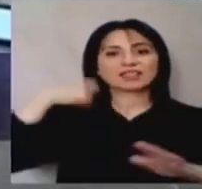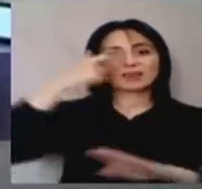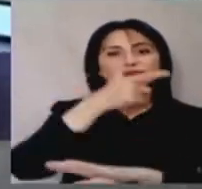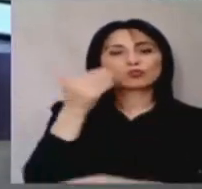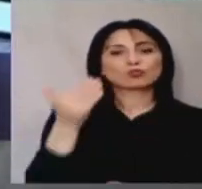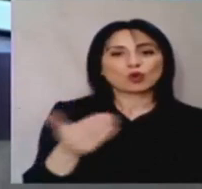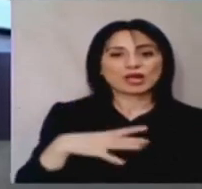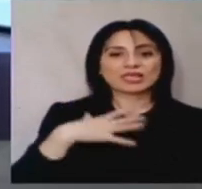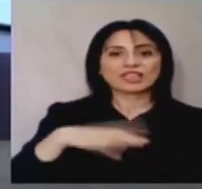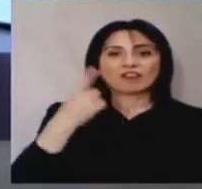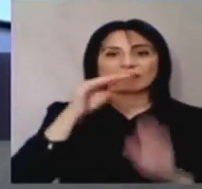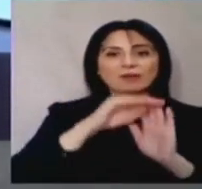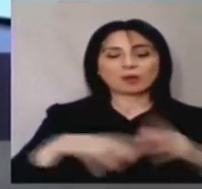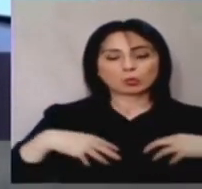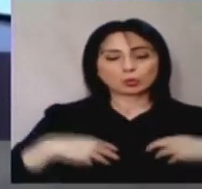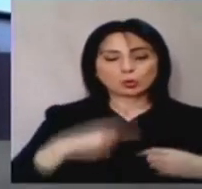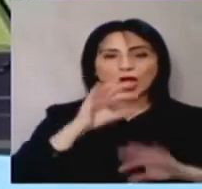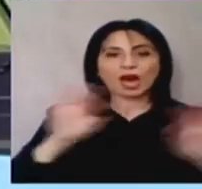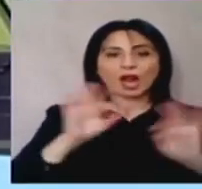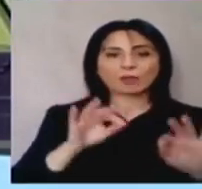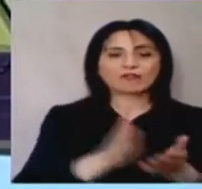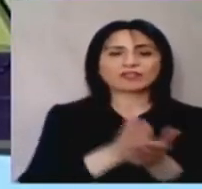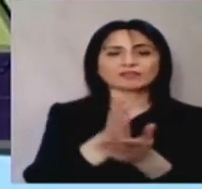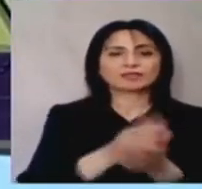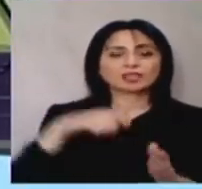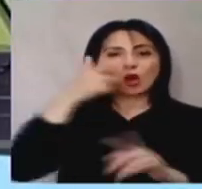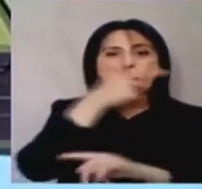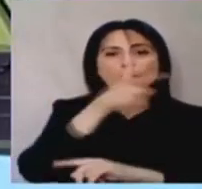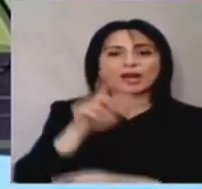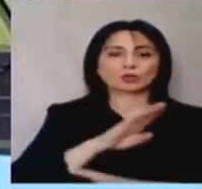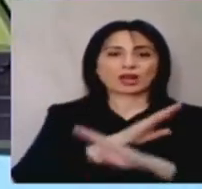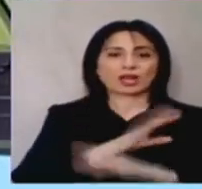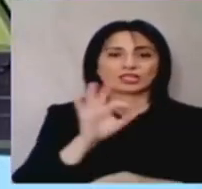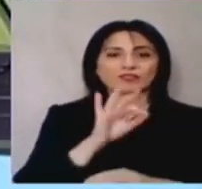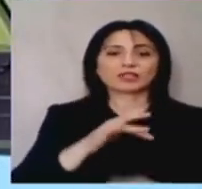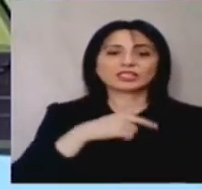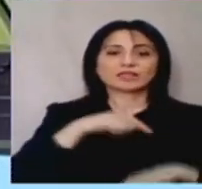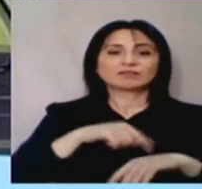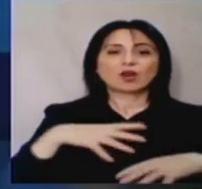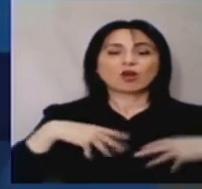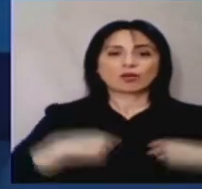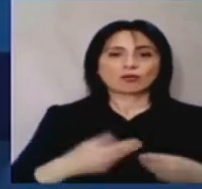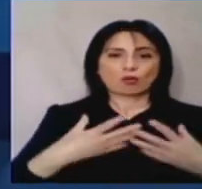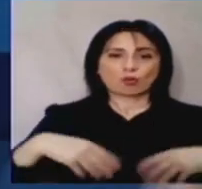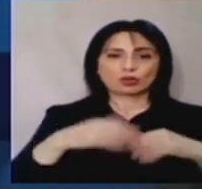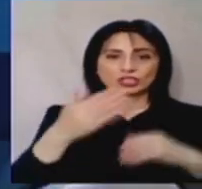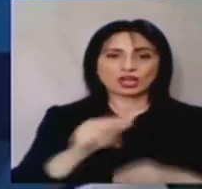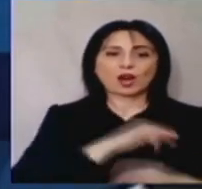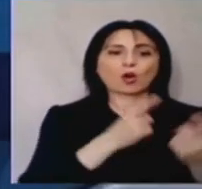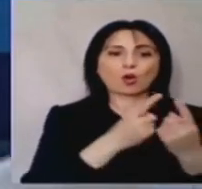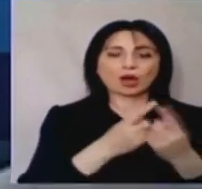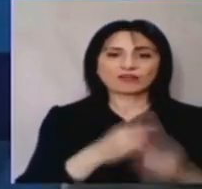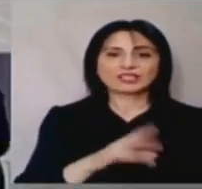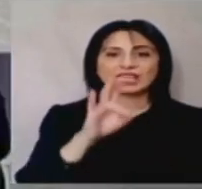საქართველოს პირველი არხი მწუხარებას გამოთქვა ღვაწლმოსილი ოპერატორის გარდაცვალების გამო და თანაუგრძნობს მის ოჯახს, ახლობლებსა და კოლეგებს. იგორ